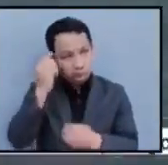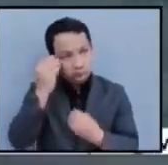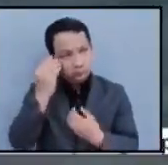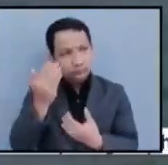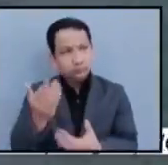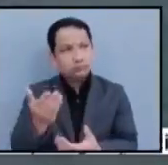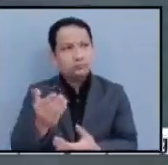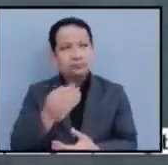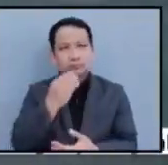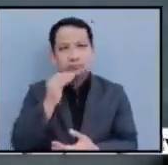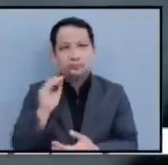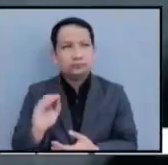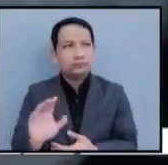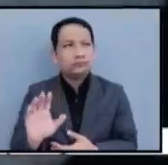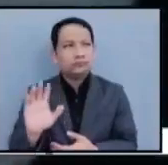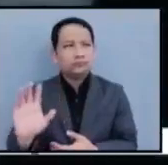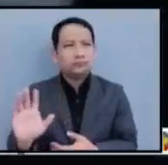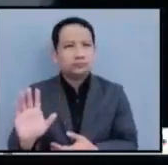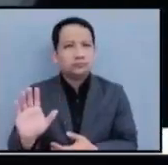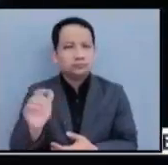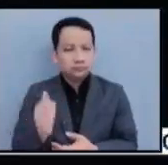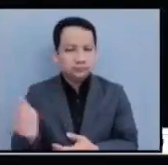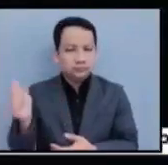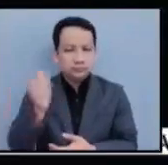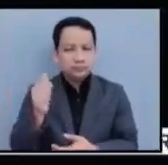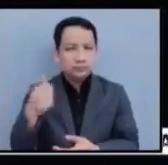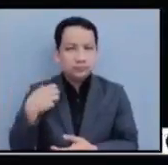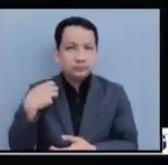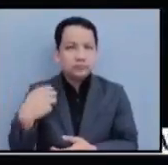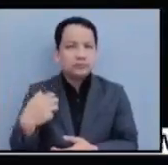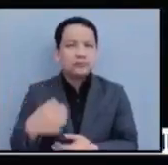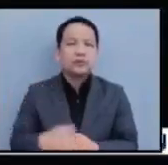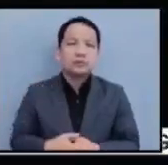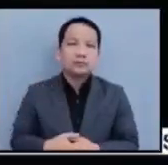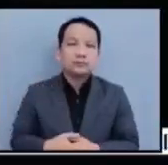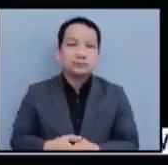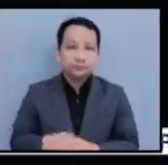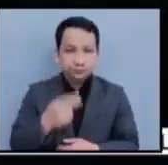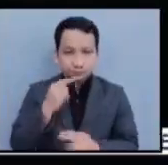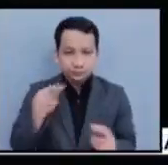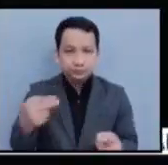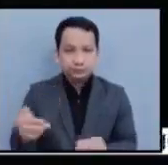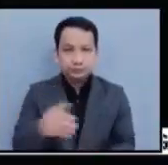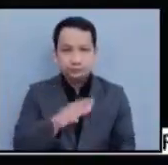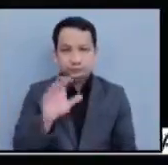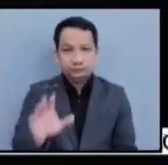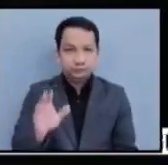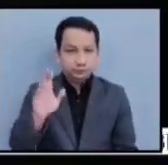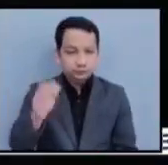ng kanilang commander-in-chief. Bea Bernardo para sa Morning Show ng Bayan, Rise and Shine, Pilipinas.